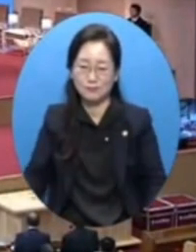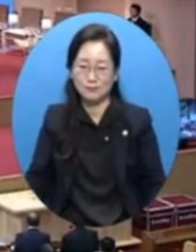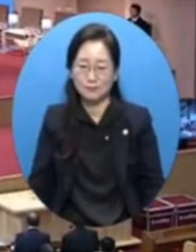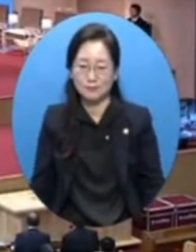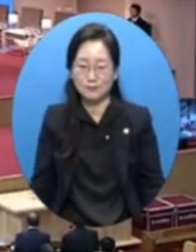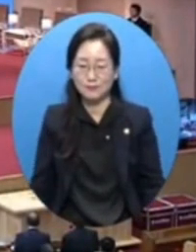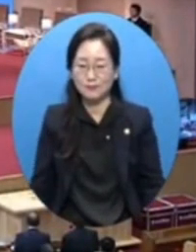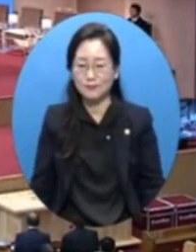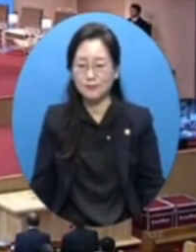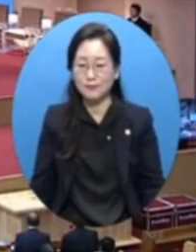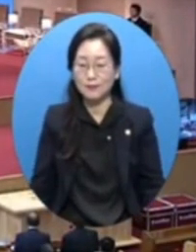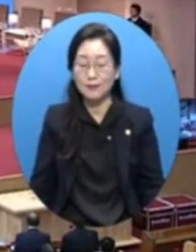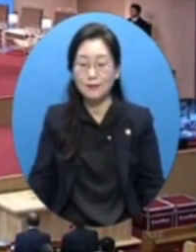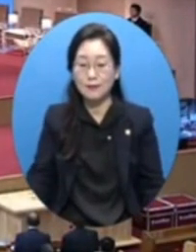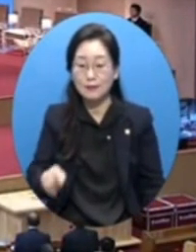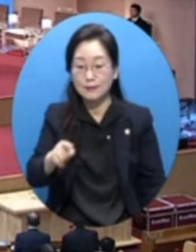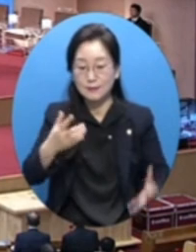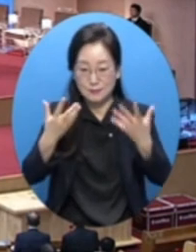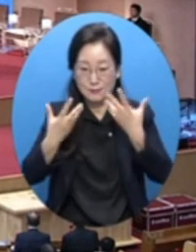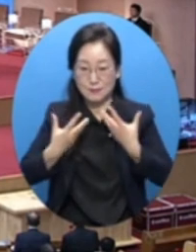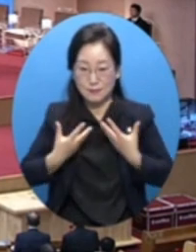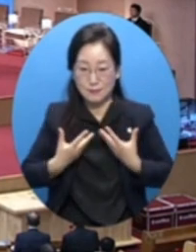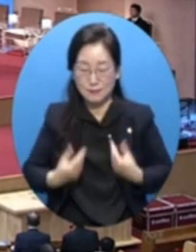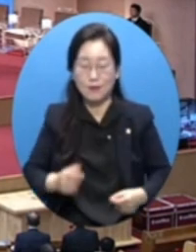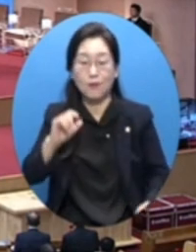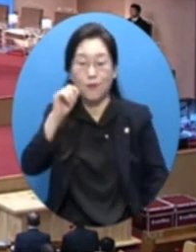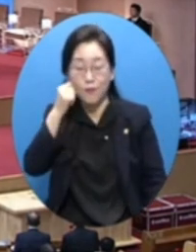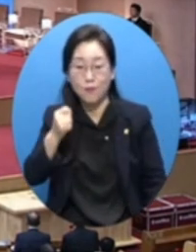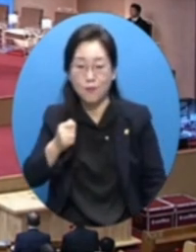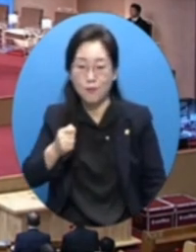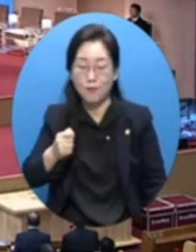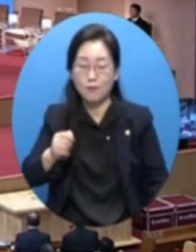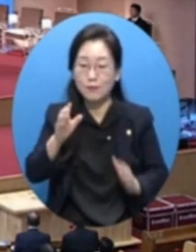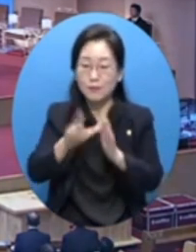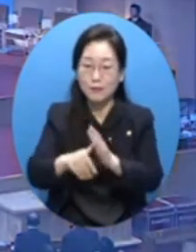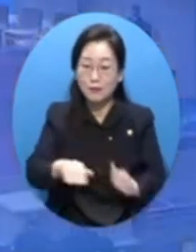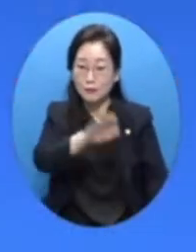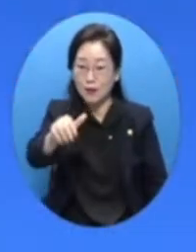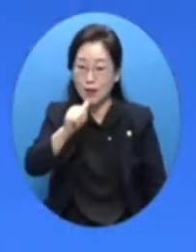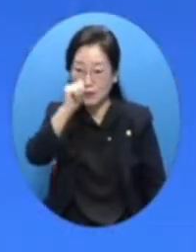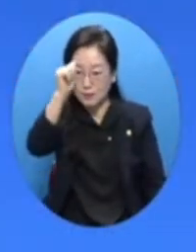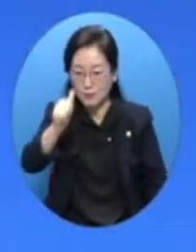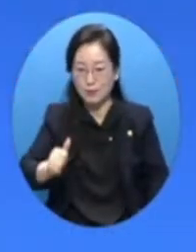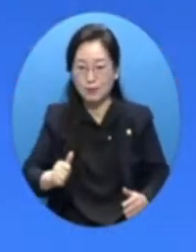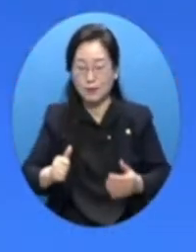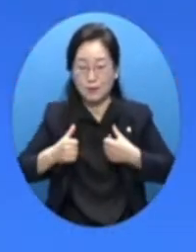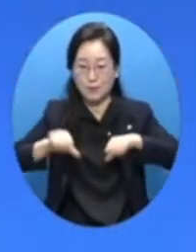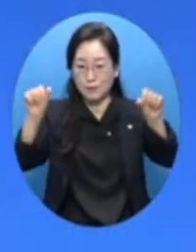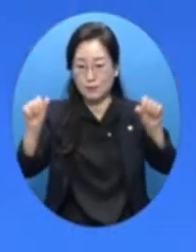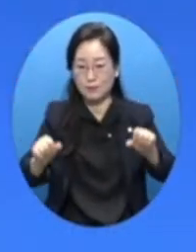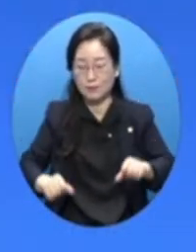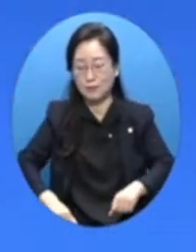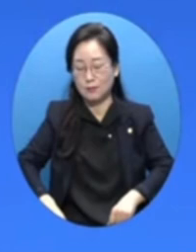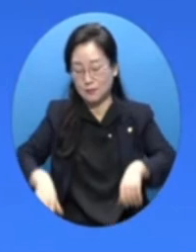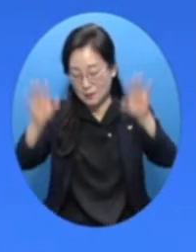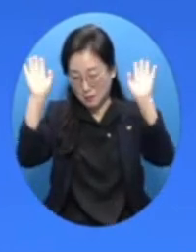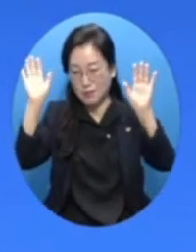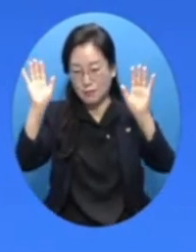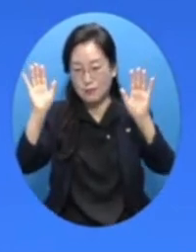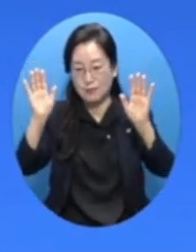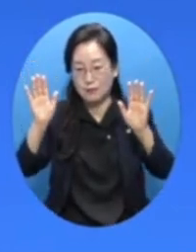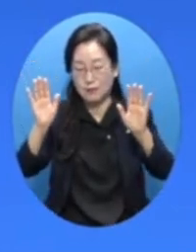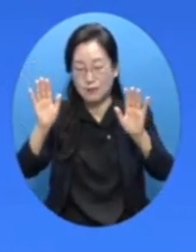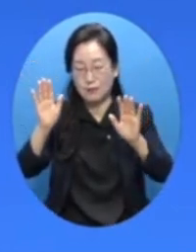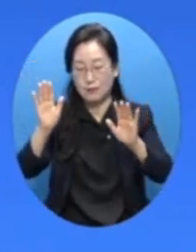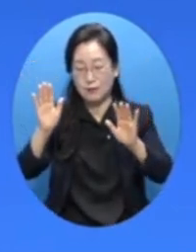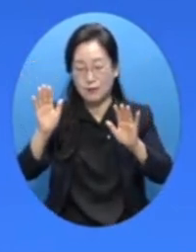된 것일 것입니다. 이 절망 가운데, 이 어려움 가운데 우린 절대로 포기하고 손을 놓고 그저